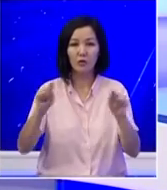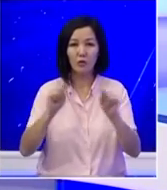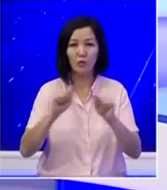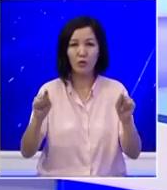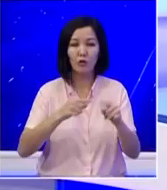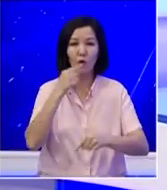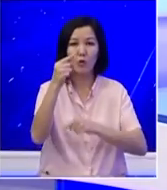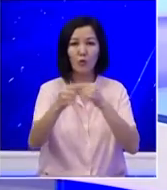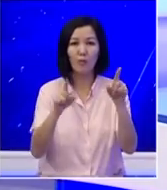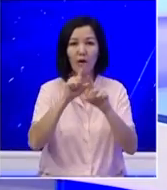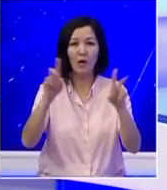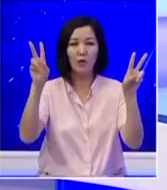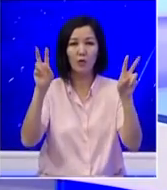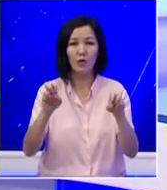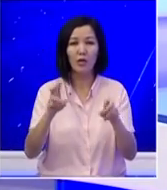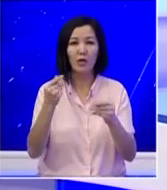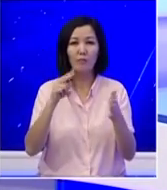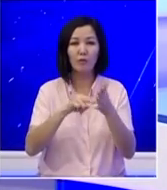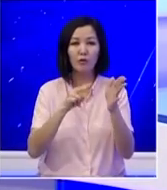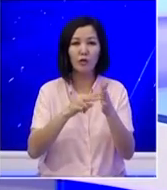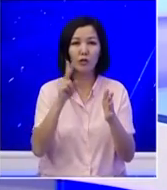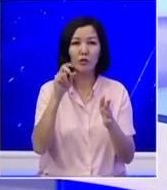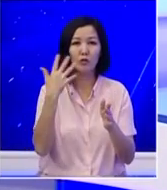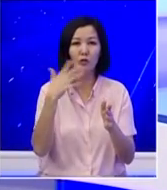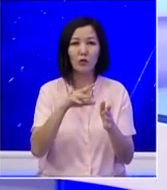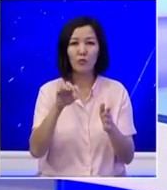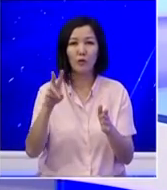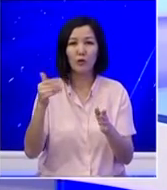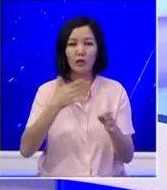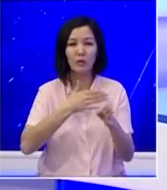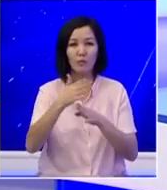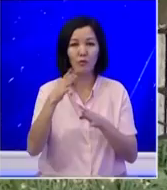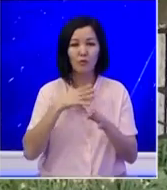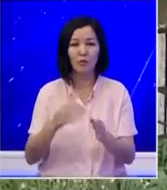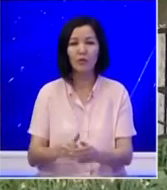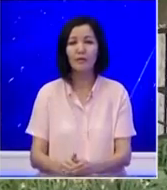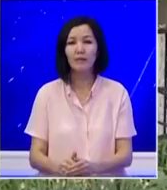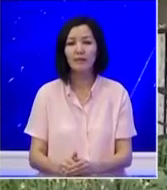ұрпаққа ұран. Бұл істе бюджеттен 150 миллион теңге қаржы бөлініп отыр.